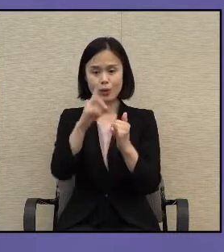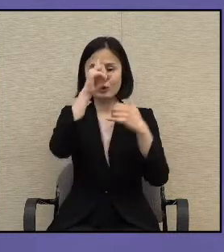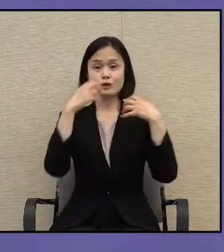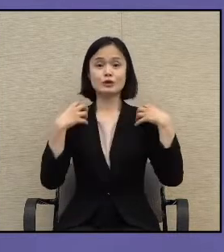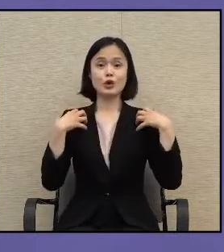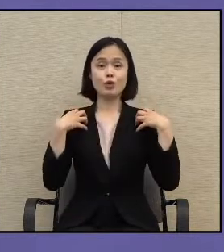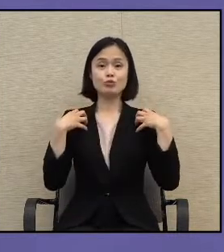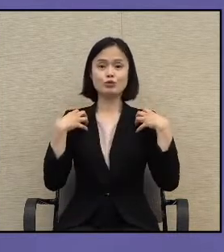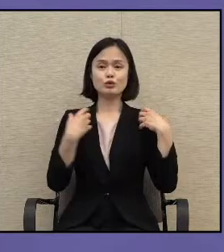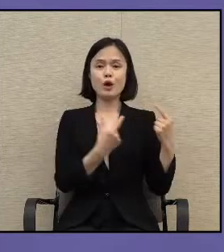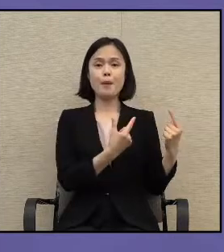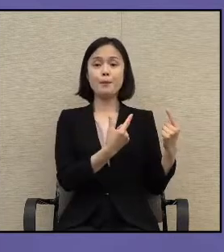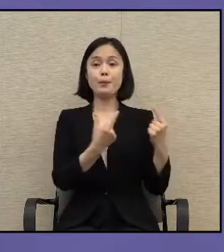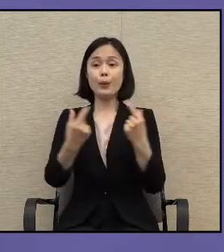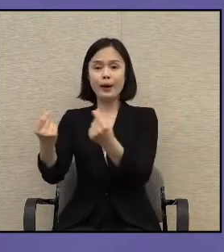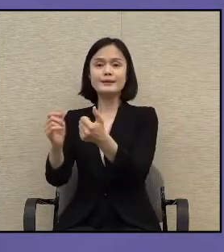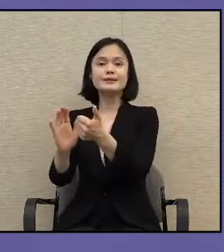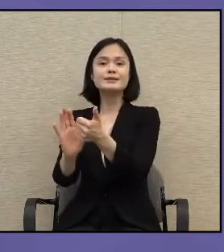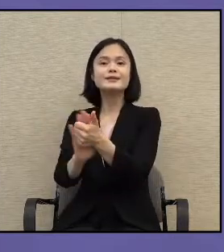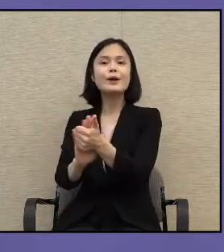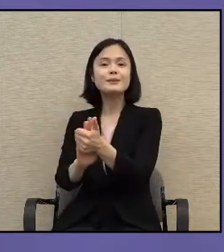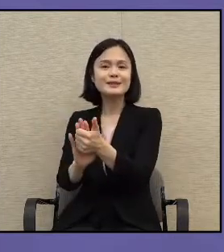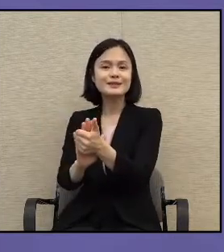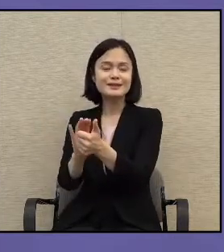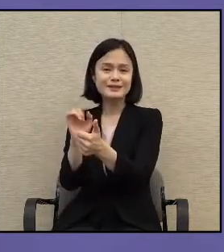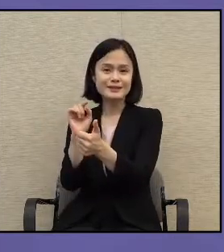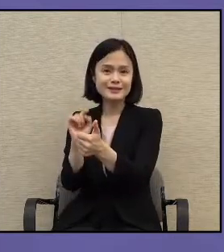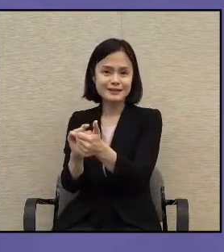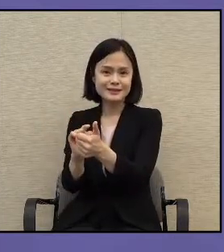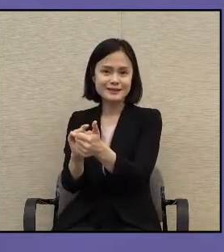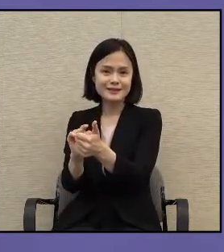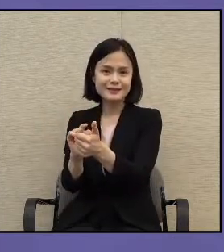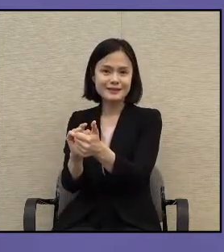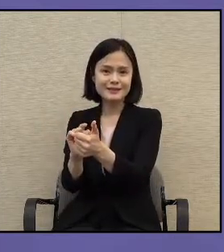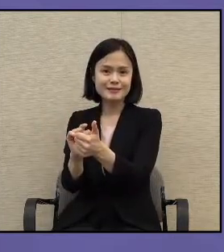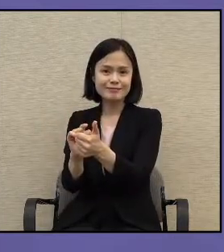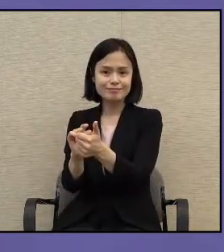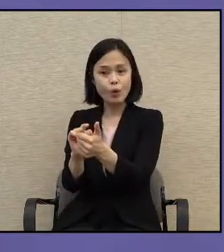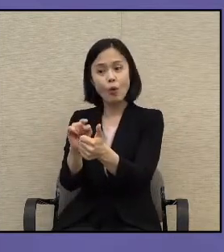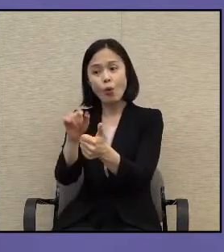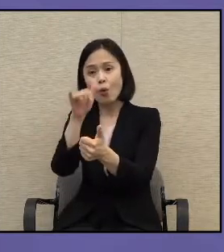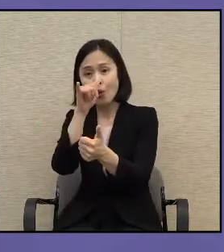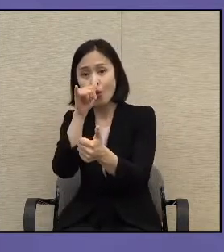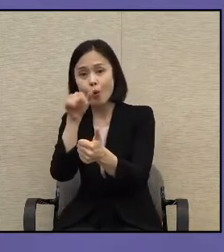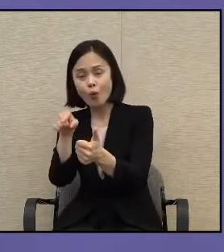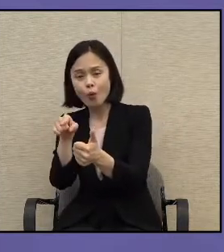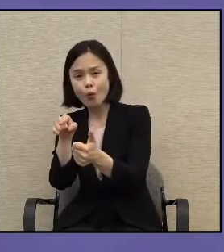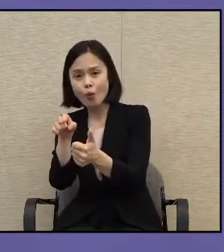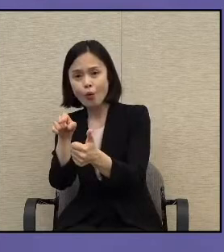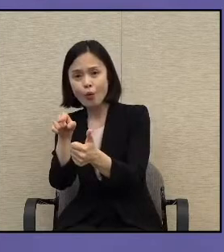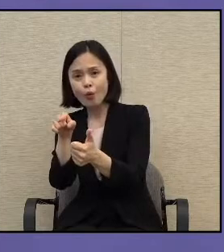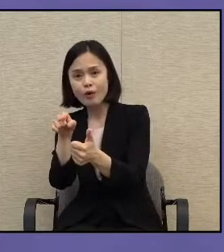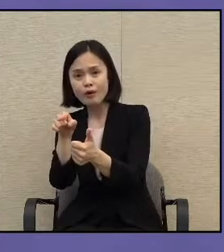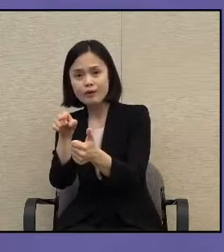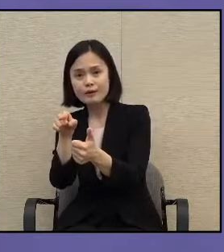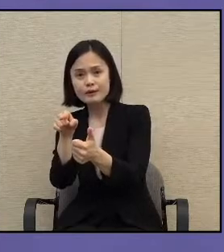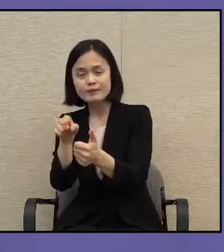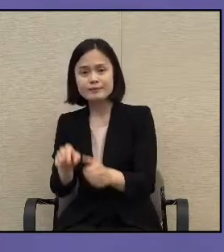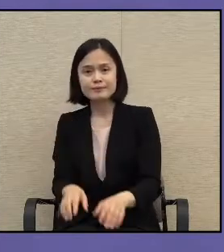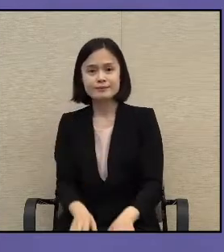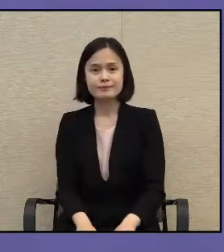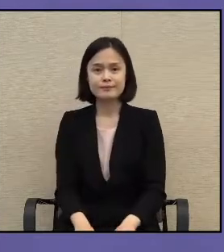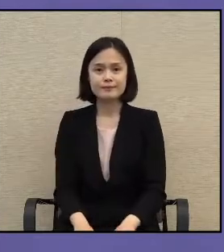혹은 보편적 서비스로서 제공해야지 되는 것들이 있을 수도 있겠지만